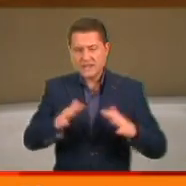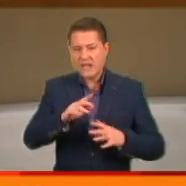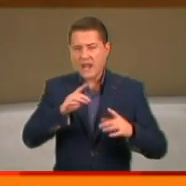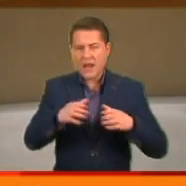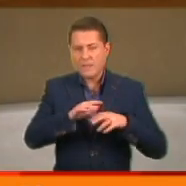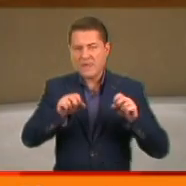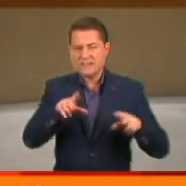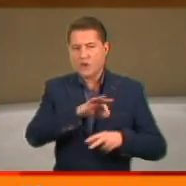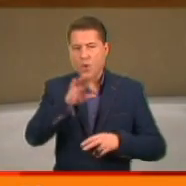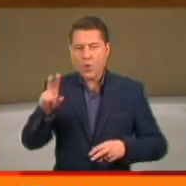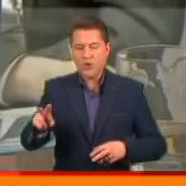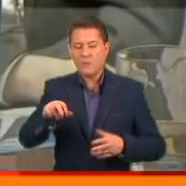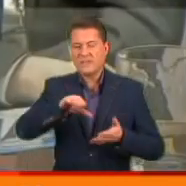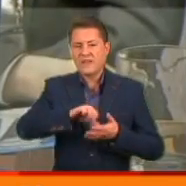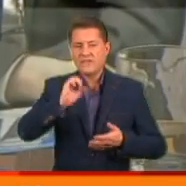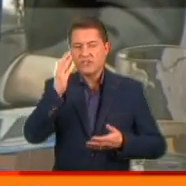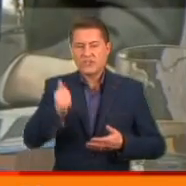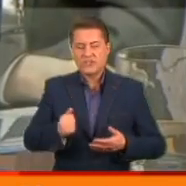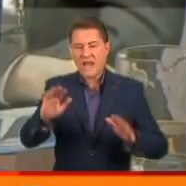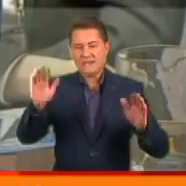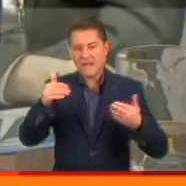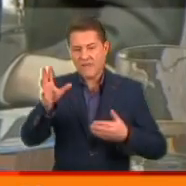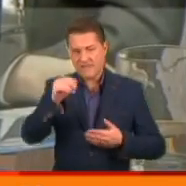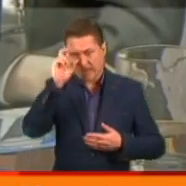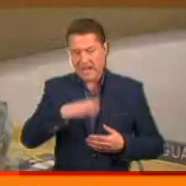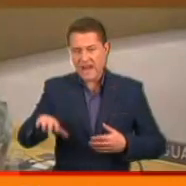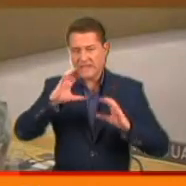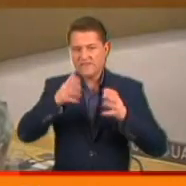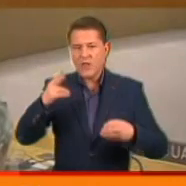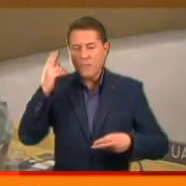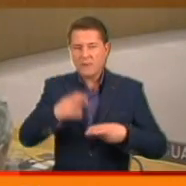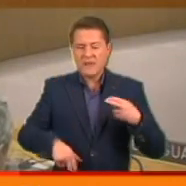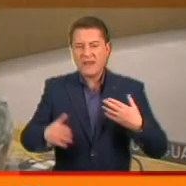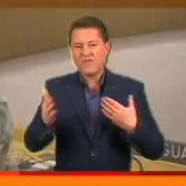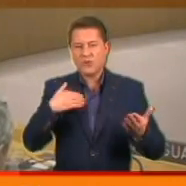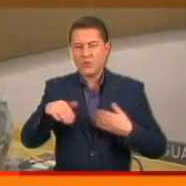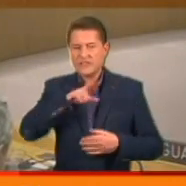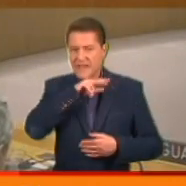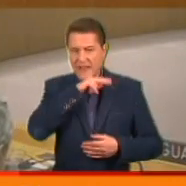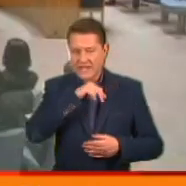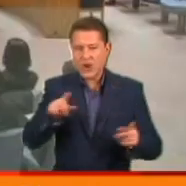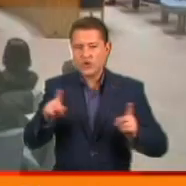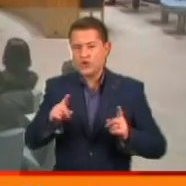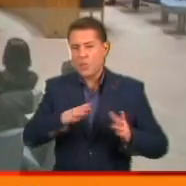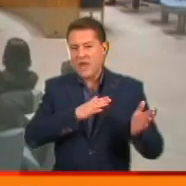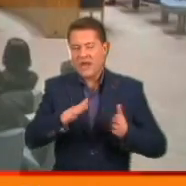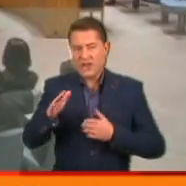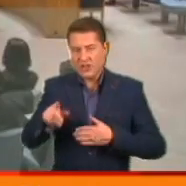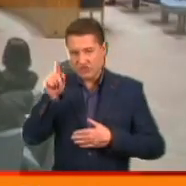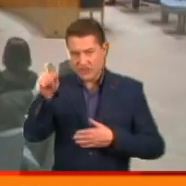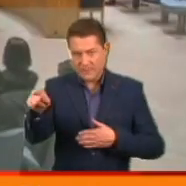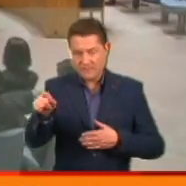постійна представниця США закликала всі країни світу припинити будь-які відносини із КНДР, щоб режим Кім Чен